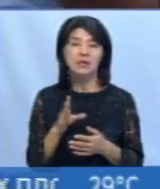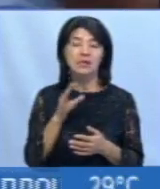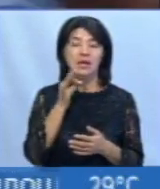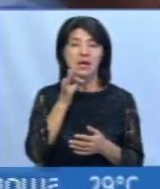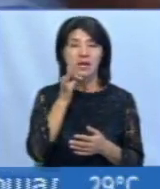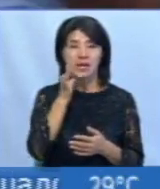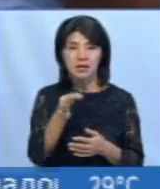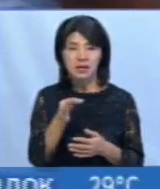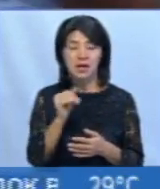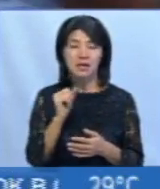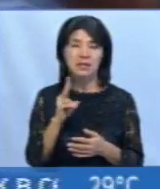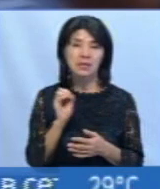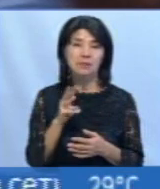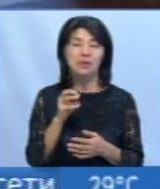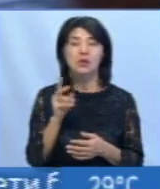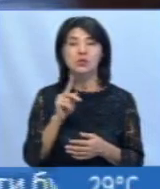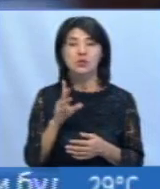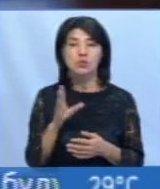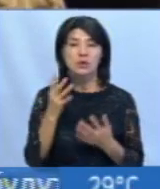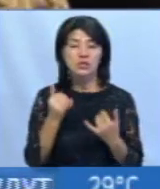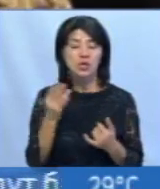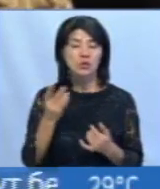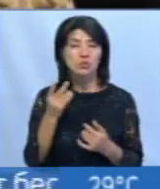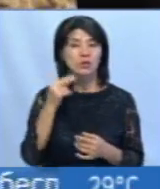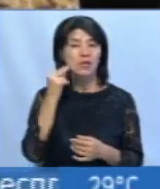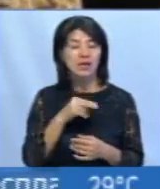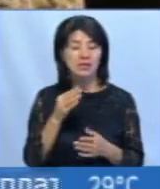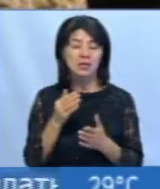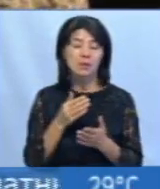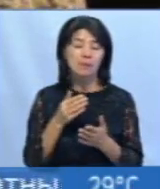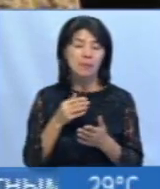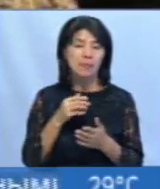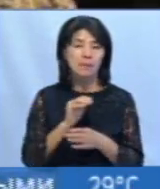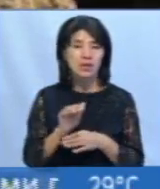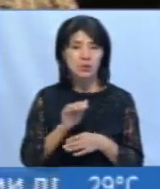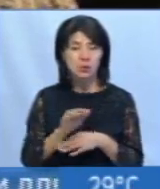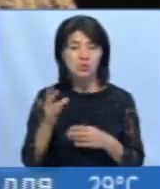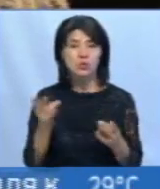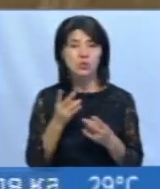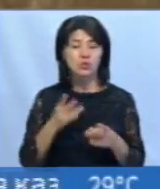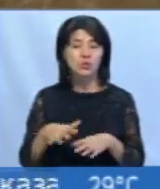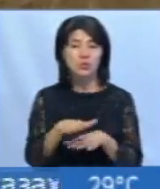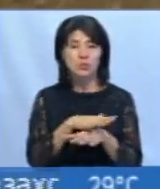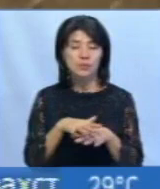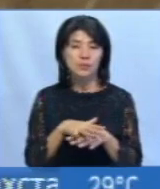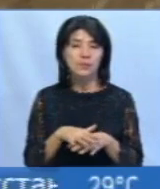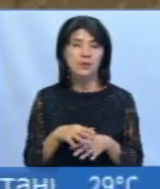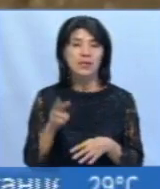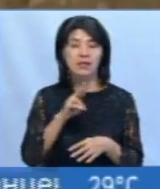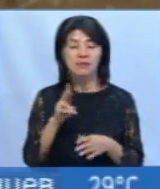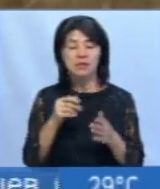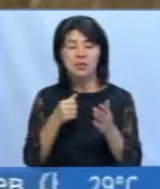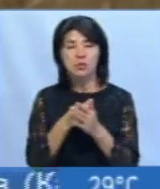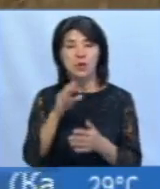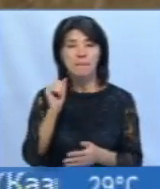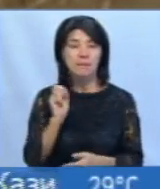местным картофелеводам необходимо зарезервировать требуемый объем качественной продукции для внутреннего рынка на период межсезонья с января по апрель. Мурат Билмажит, и